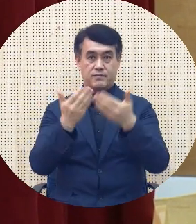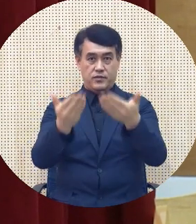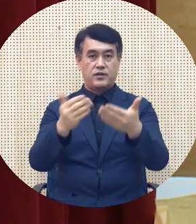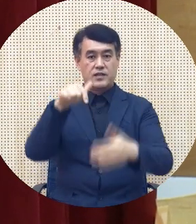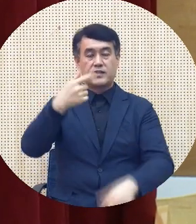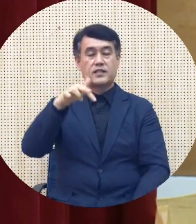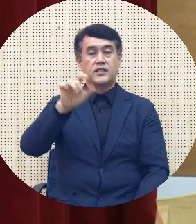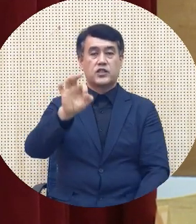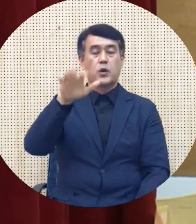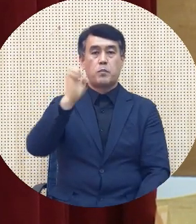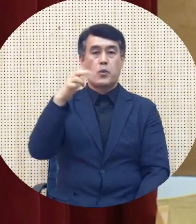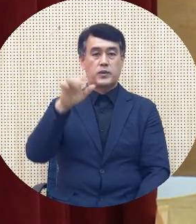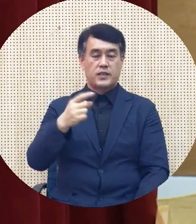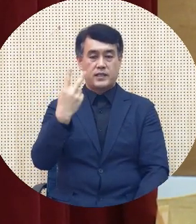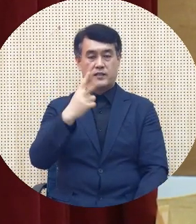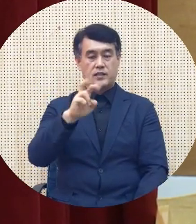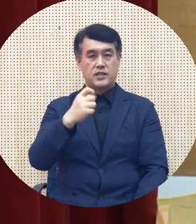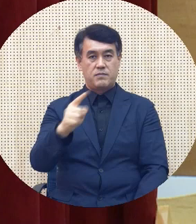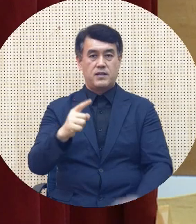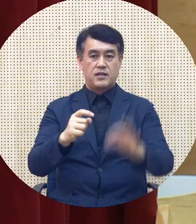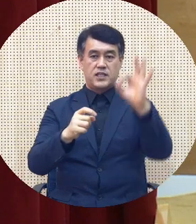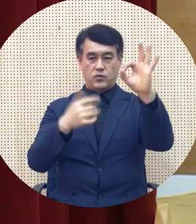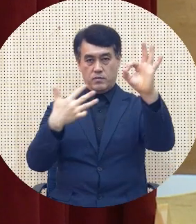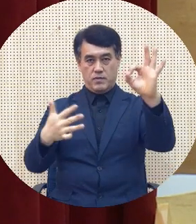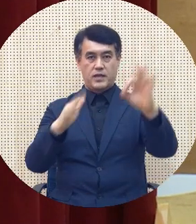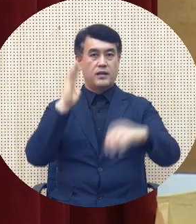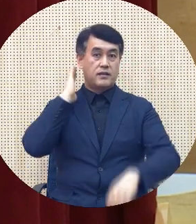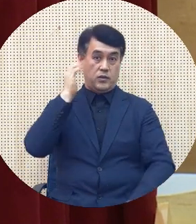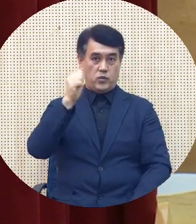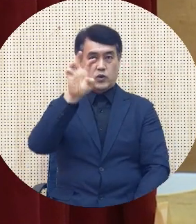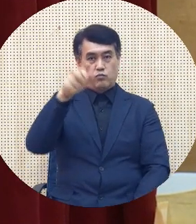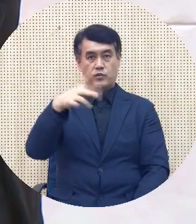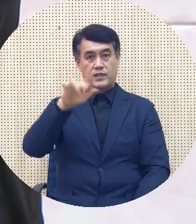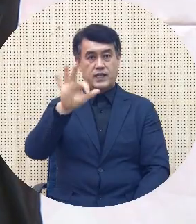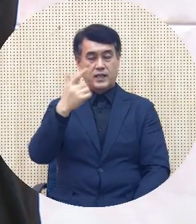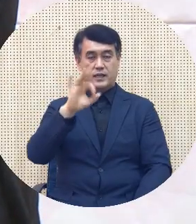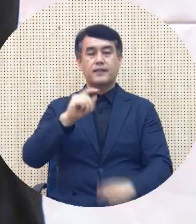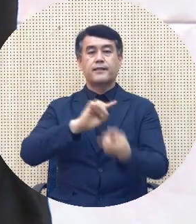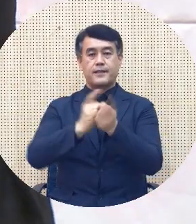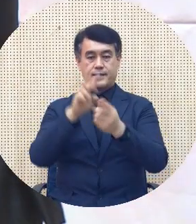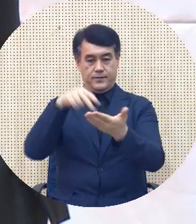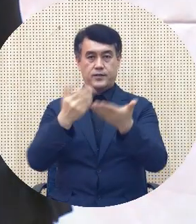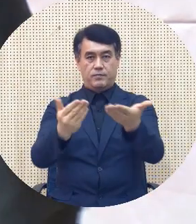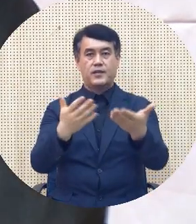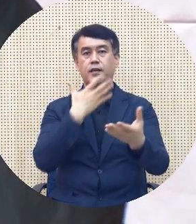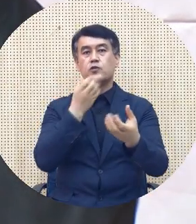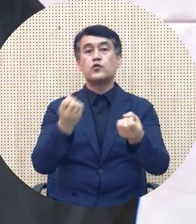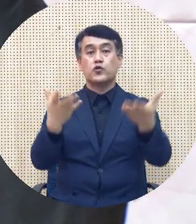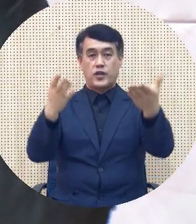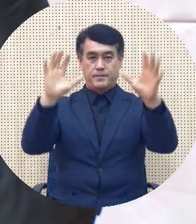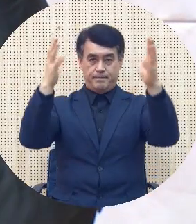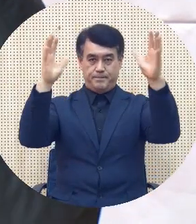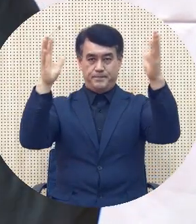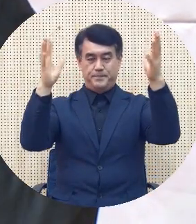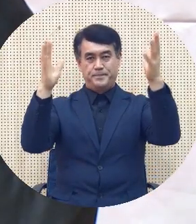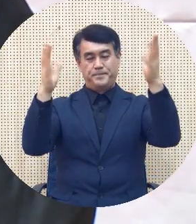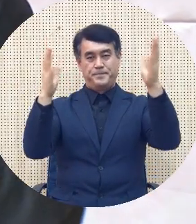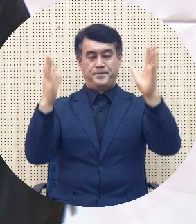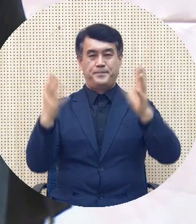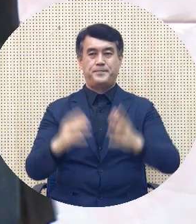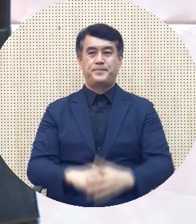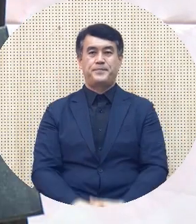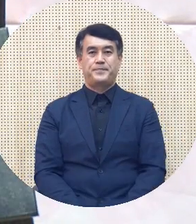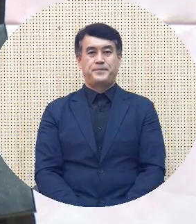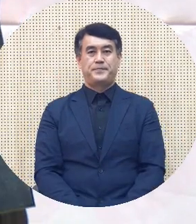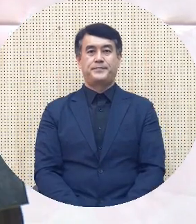포장. 2021년 10월 8일 대통령 문재인 대독. 축하드립니다. 큰 박수로 축하해 주시기